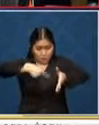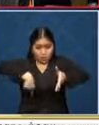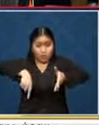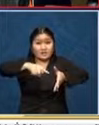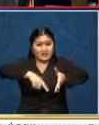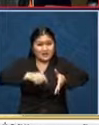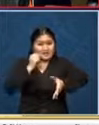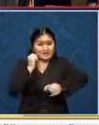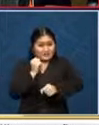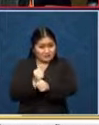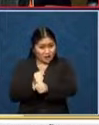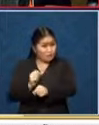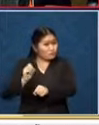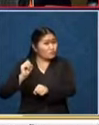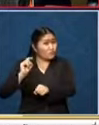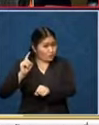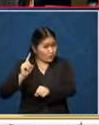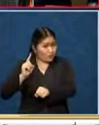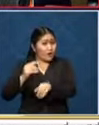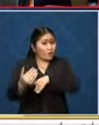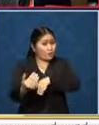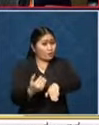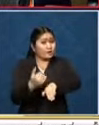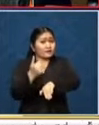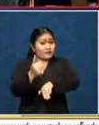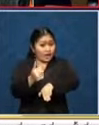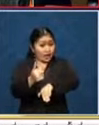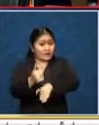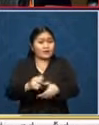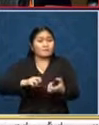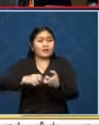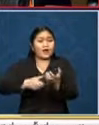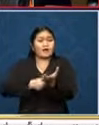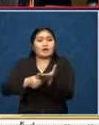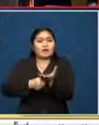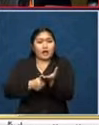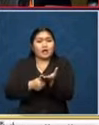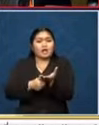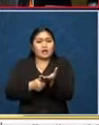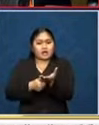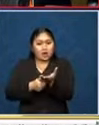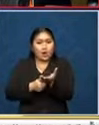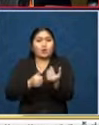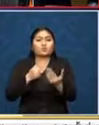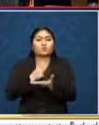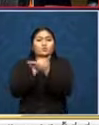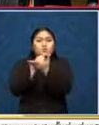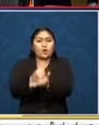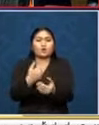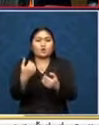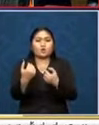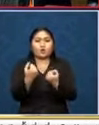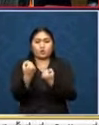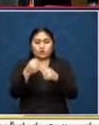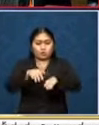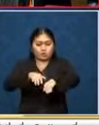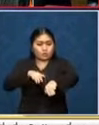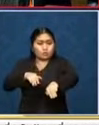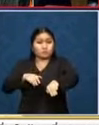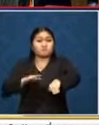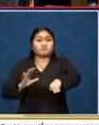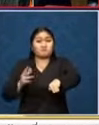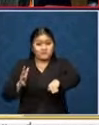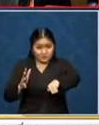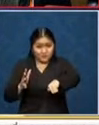เร่งดำเนินการคืนพื้นผิวจราจรให้เร็วที่สุดเพื่อแก้ไขปัญหารถติดในช่วงเวลาเร่งด่วนคืนความปกติให้กับการจราจรบน